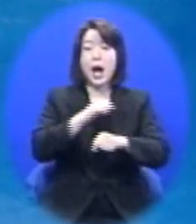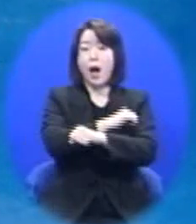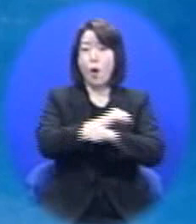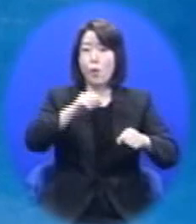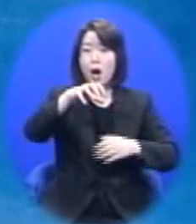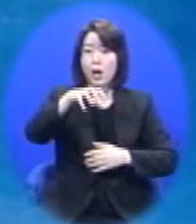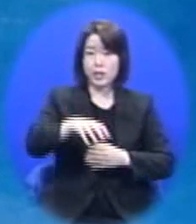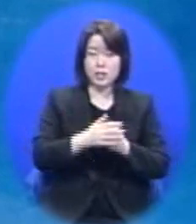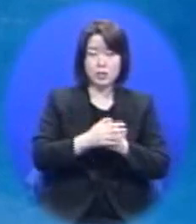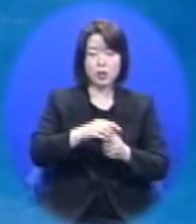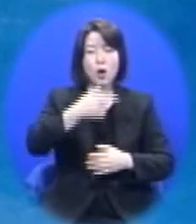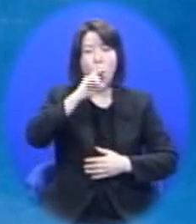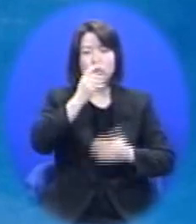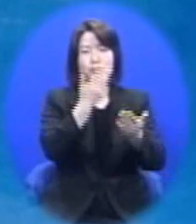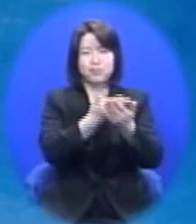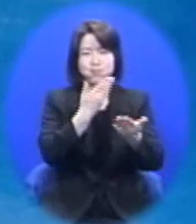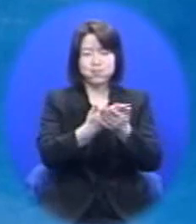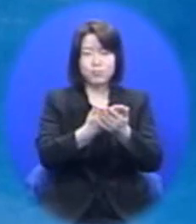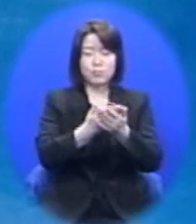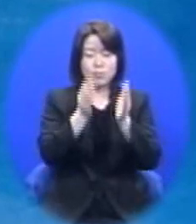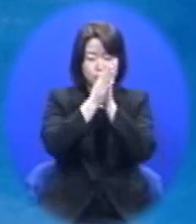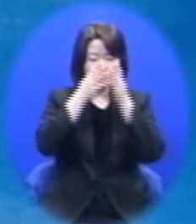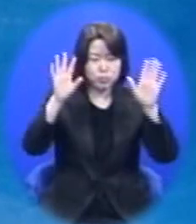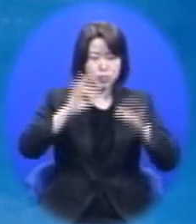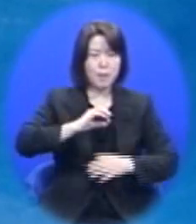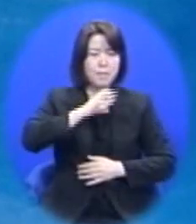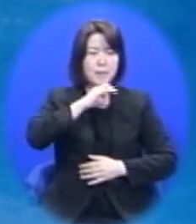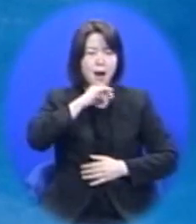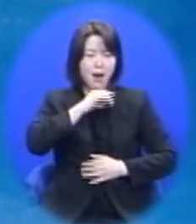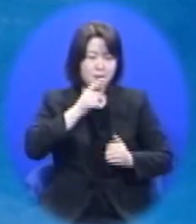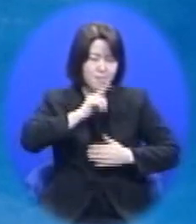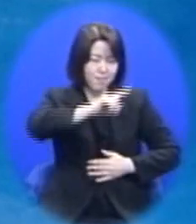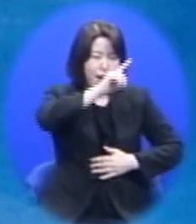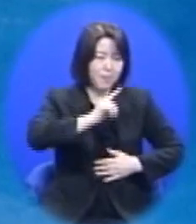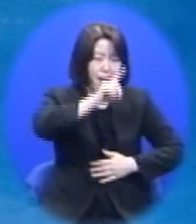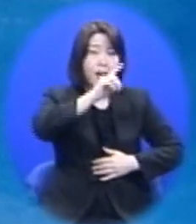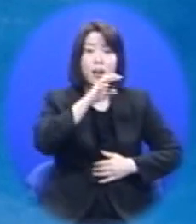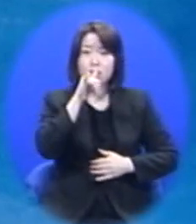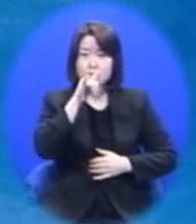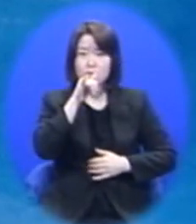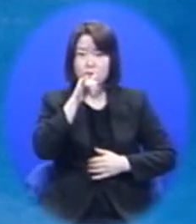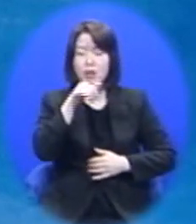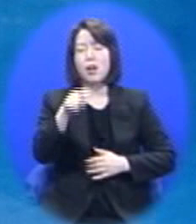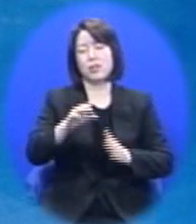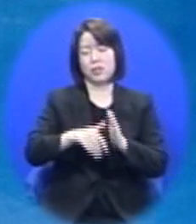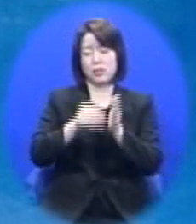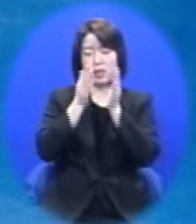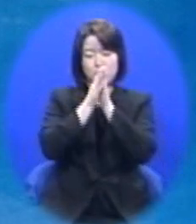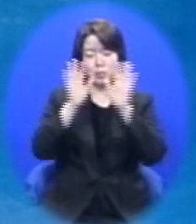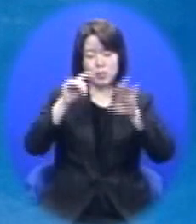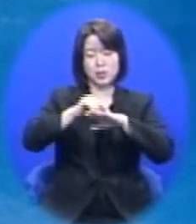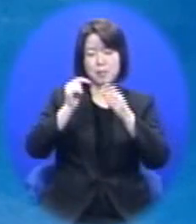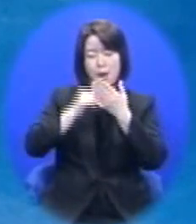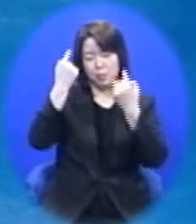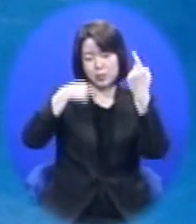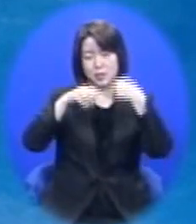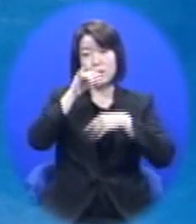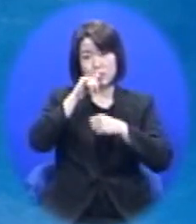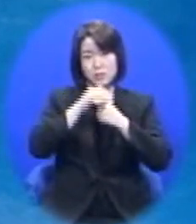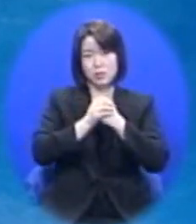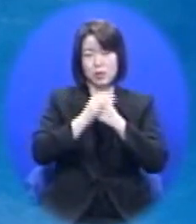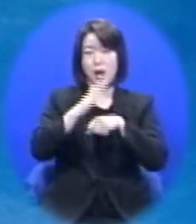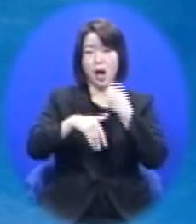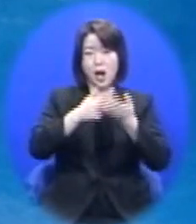달라고 모세에게 달려들고 얼마나 험악하게 했는지 모세가 마음이 많이 상했습니다. 하나님 앞에 나가